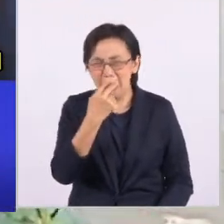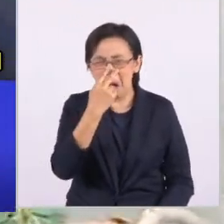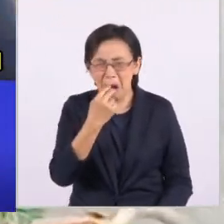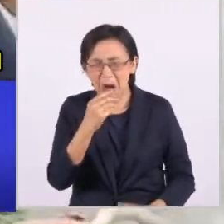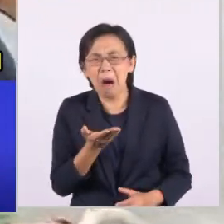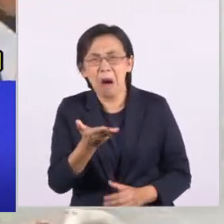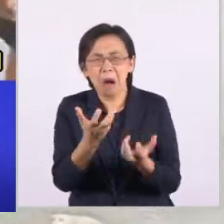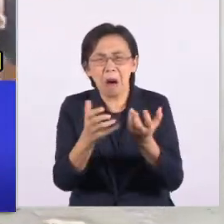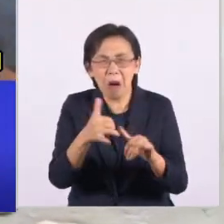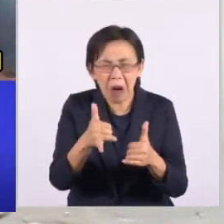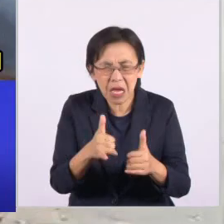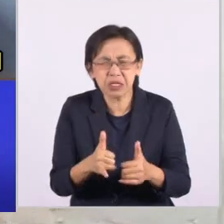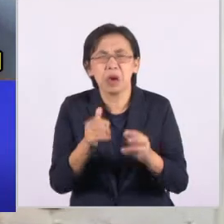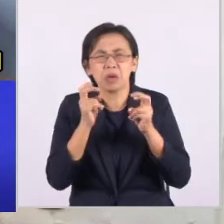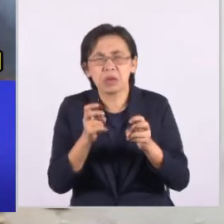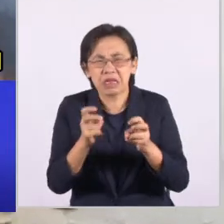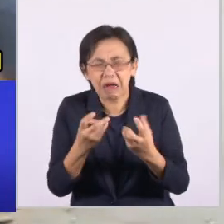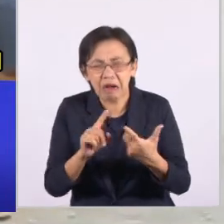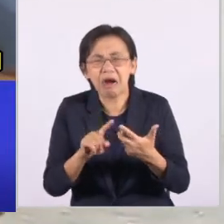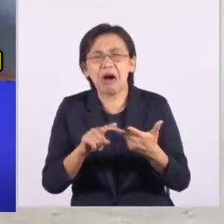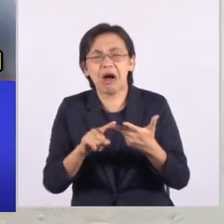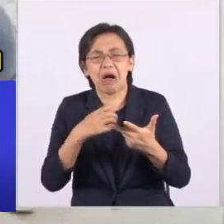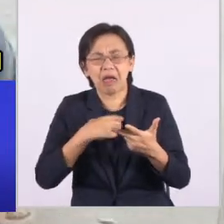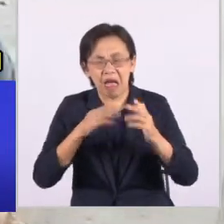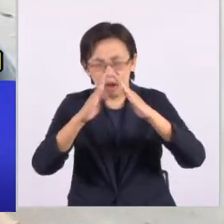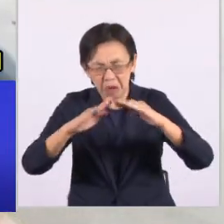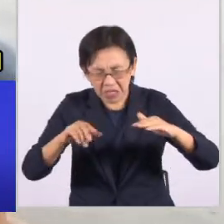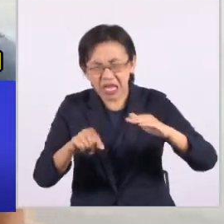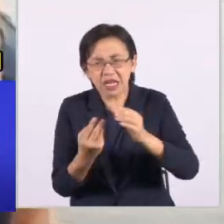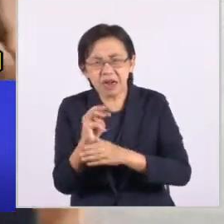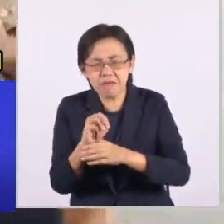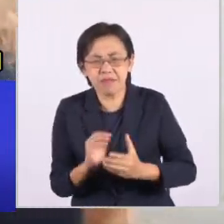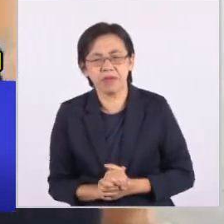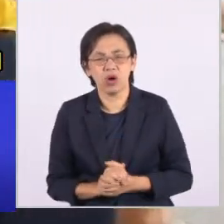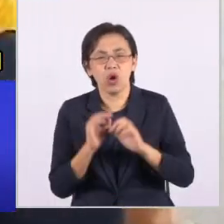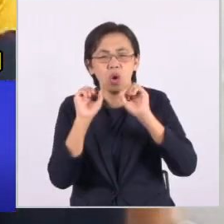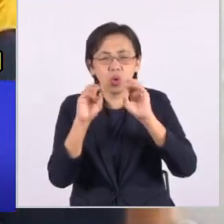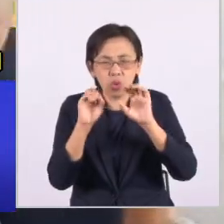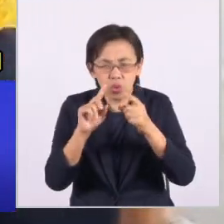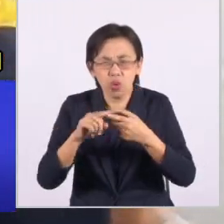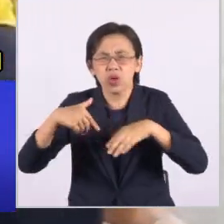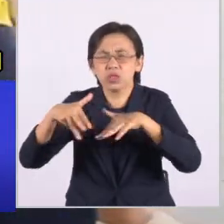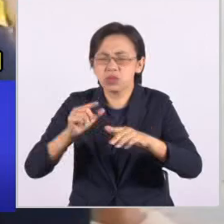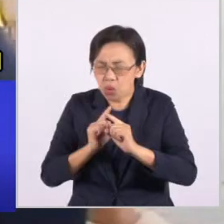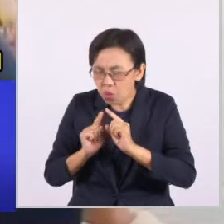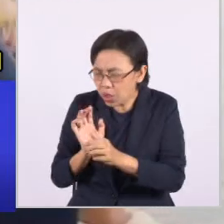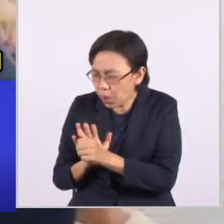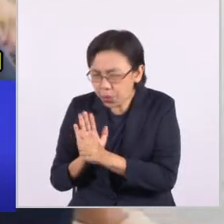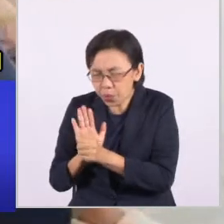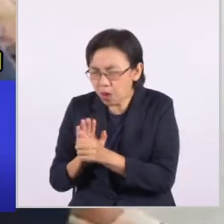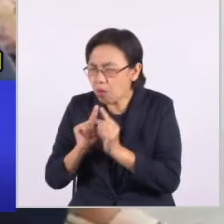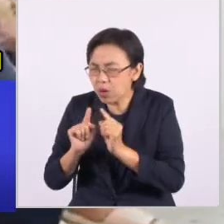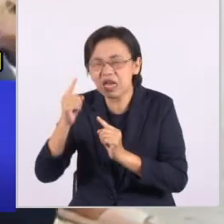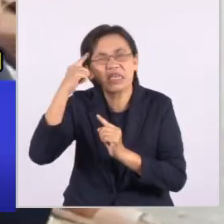ของเล่นขอตุ๊กตาและขอสารนะคะคือคุณครูชาวบ้านก็พยายามพูดคุยกันแล้วนะคะแล้วพอเชื่อว่าน่าจะเป็น